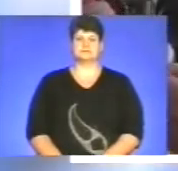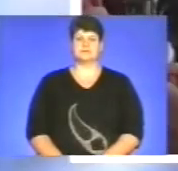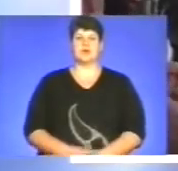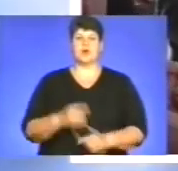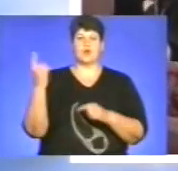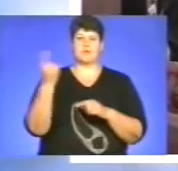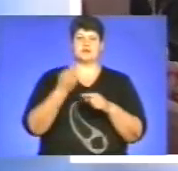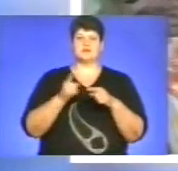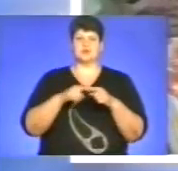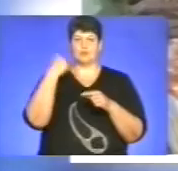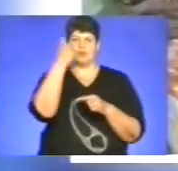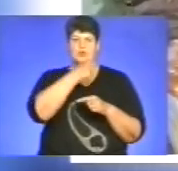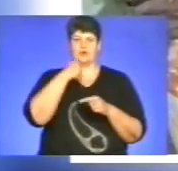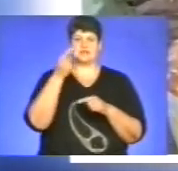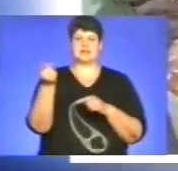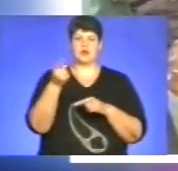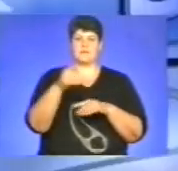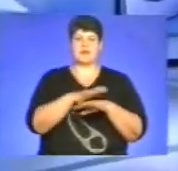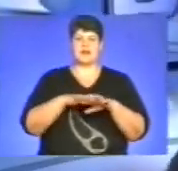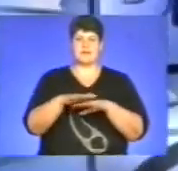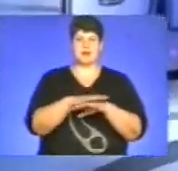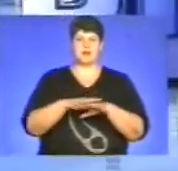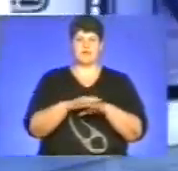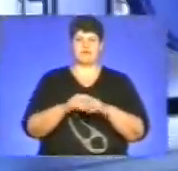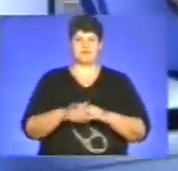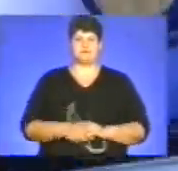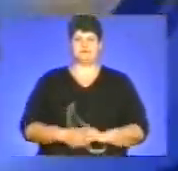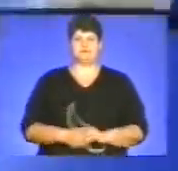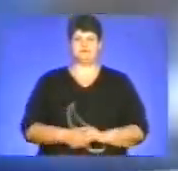Уперше цього року Тернопіль ярмаркував.